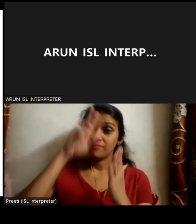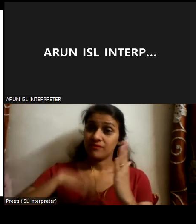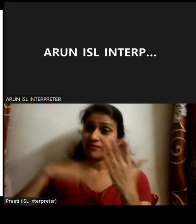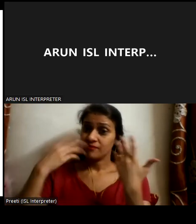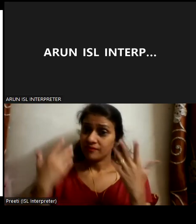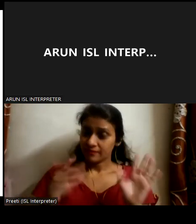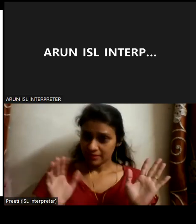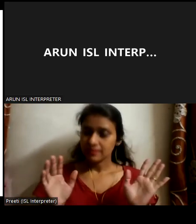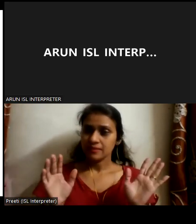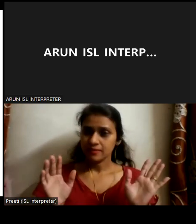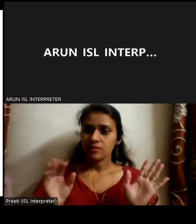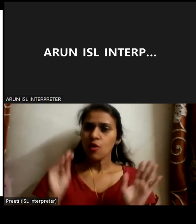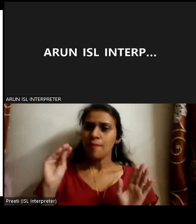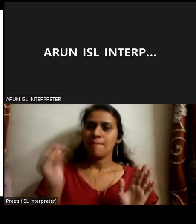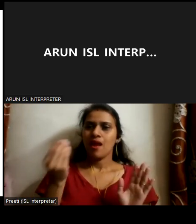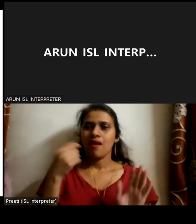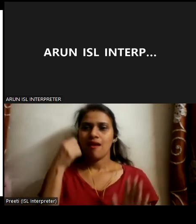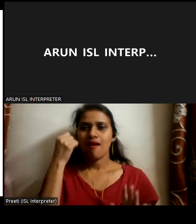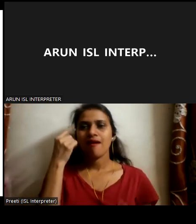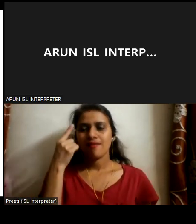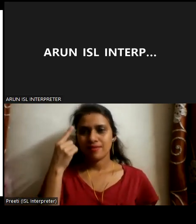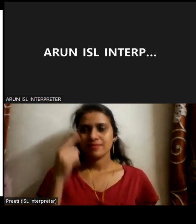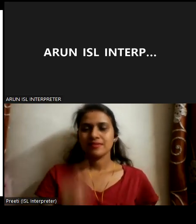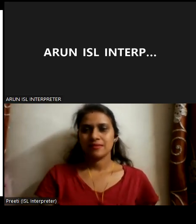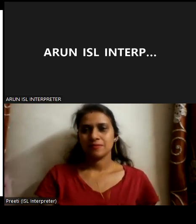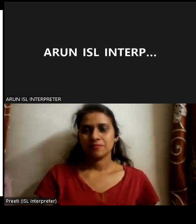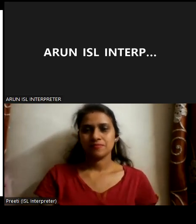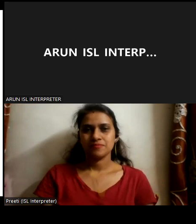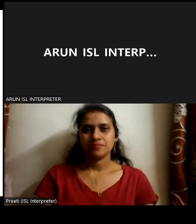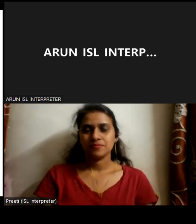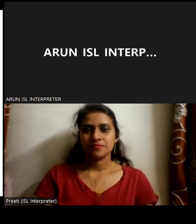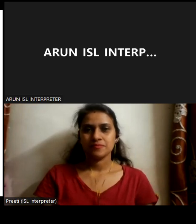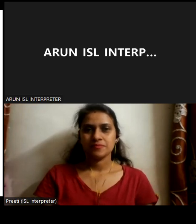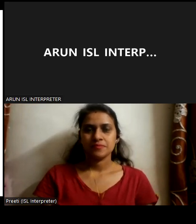आगे ज्यादा बेहतर समझ में आएंगी बिकॉज आई विल बी यूजिंग दोज एग्जाम्पल्स.